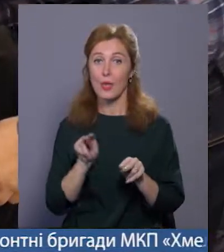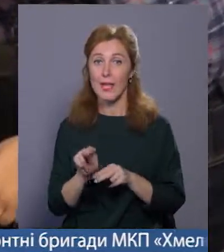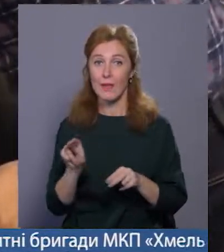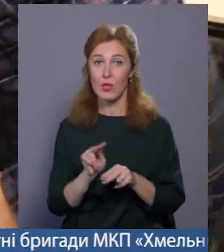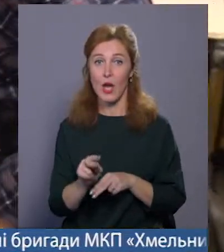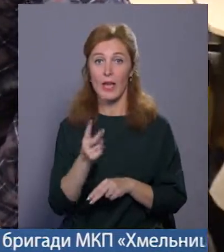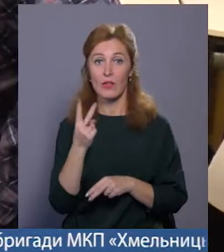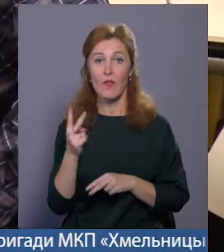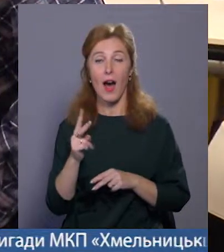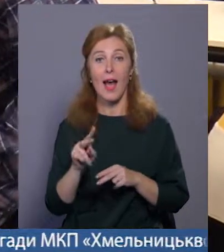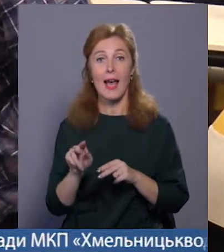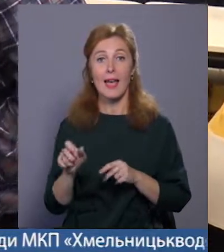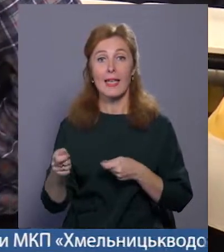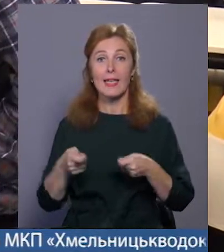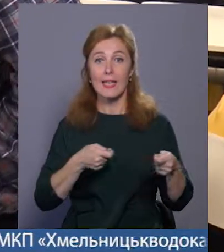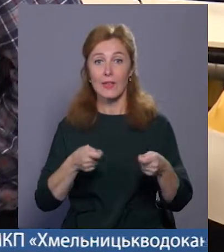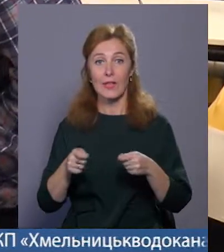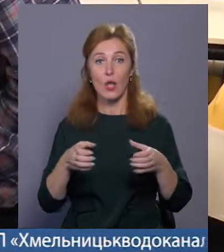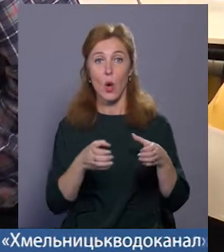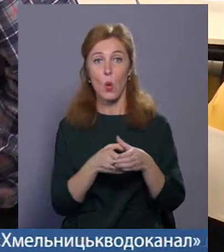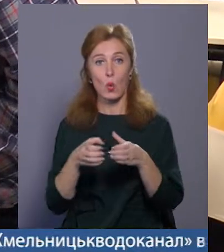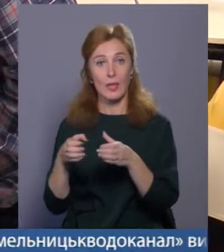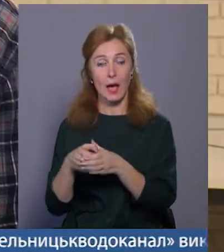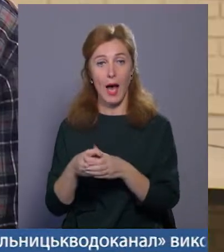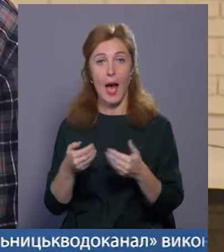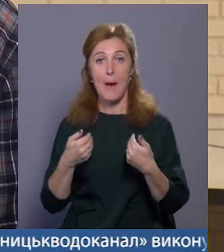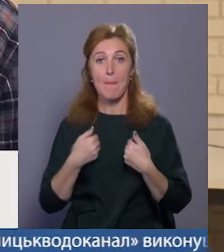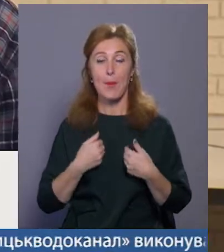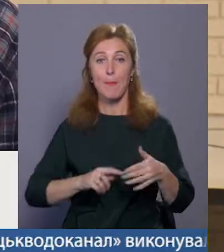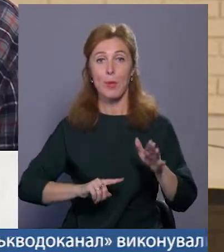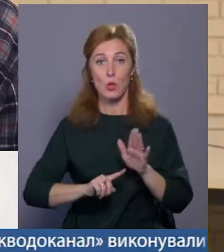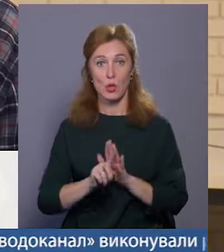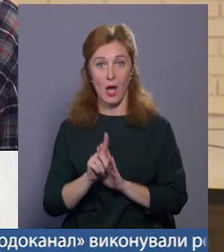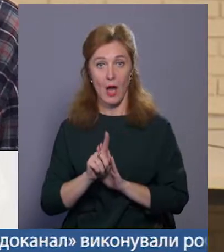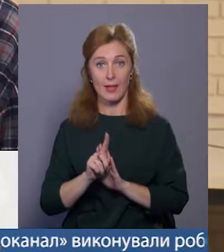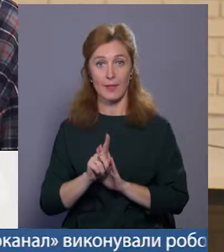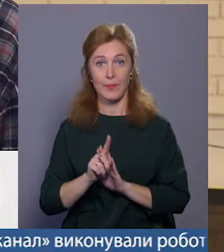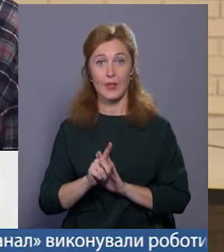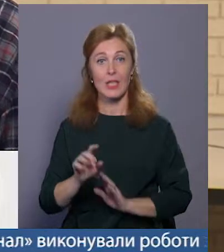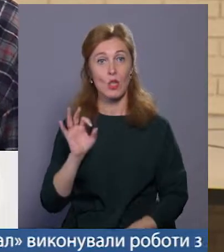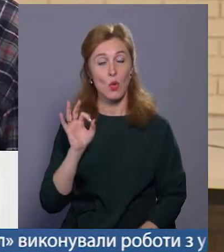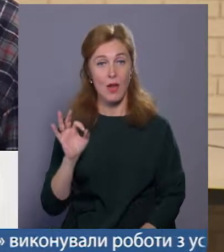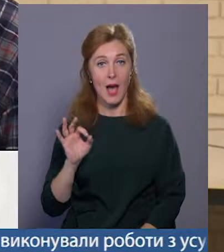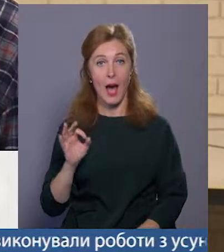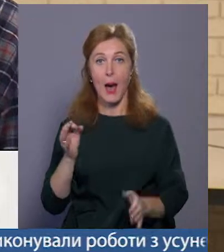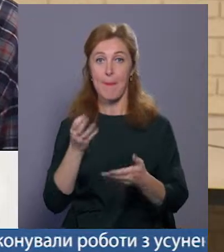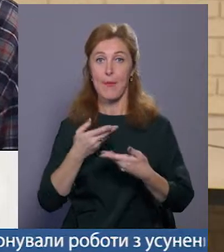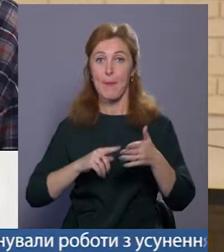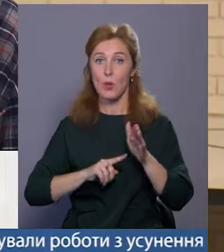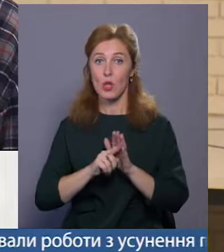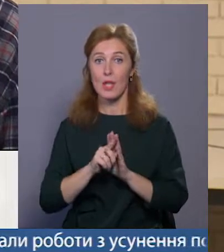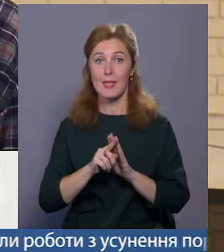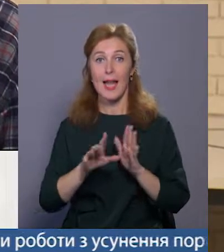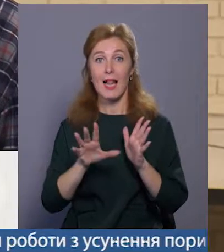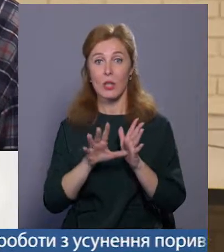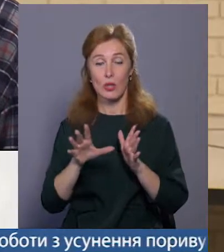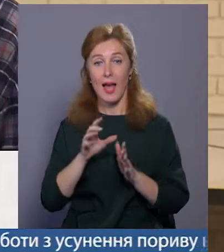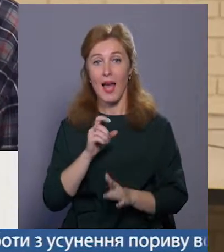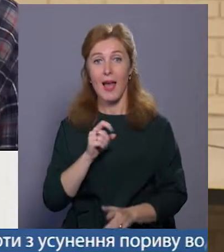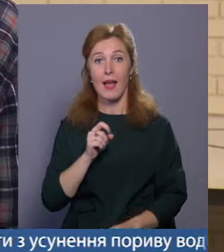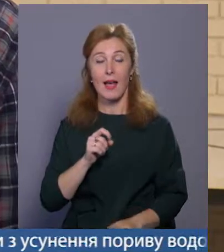гуртка – Сергій Слободян та Сергій Горяченко. Ми почали, звісно, з азів, з нуля, почали з електроніки. Ми